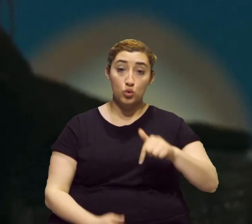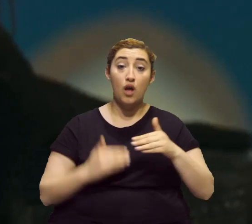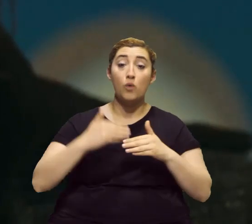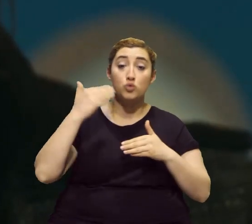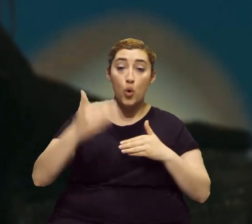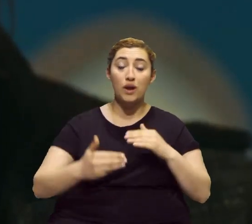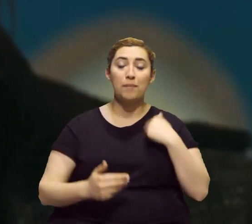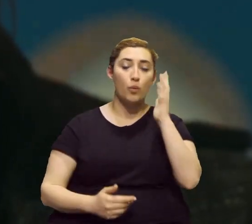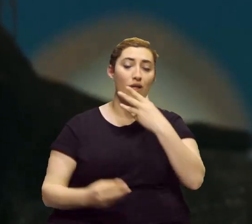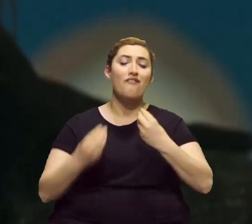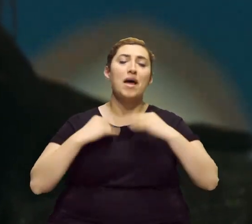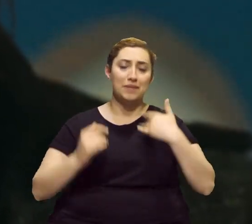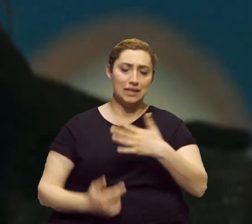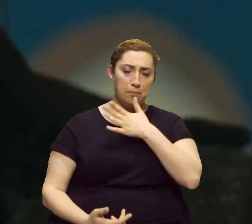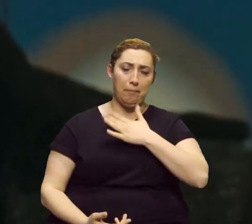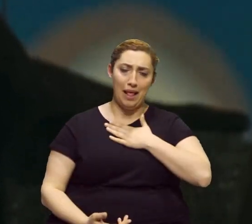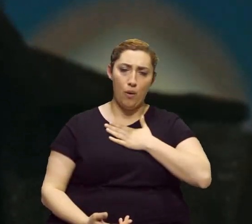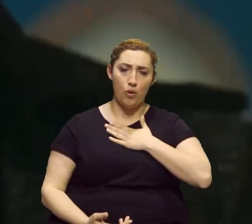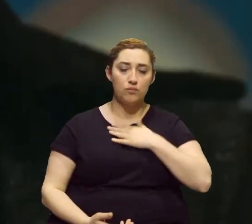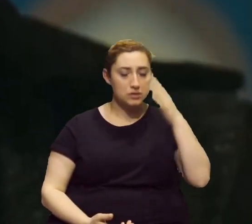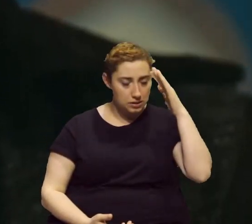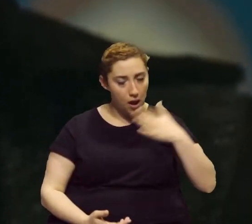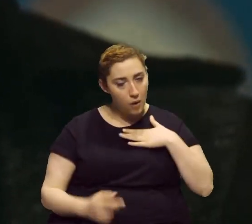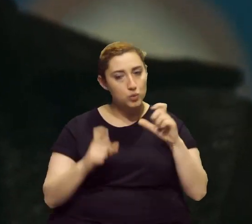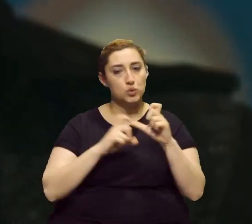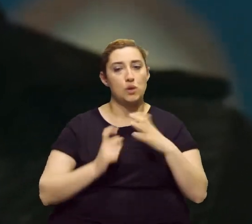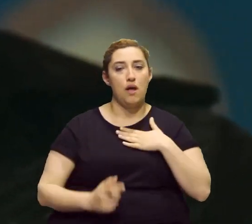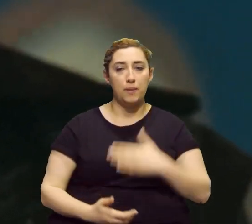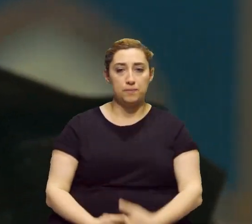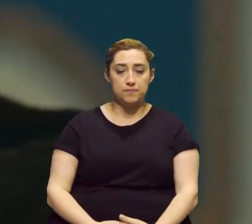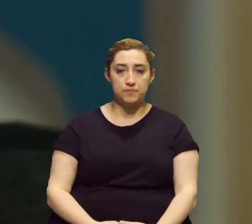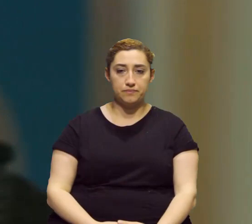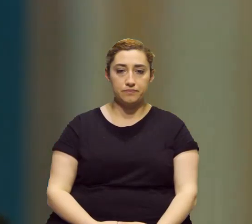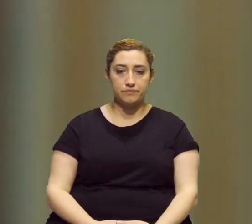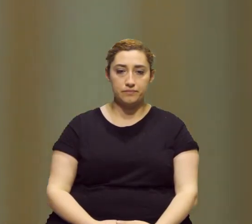Bundan sonra da çıkarmayacağınızı biliyorum. Sağ olun sultanım.